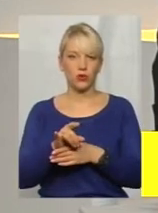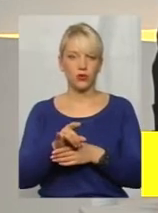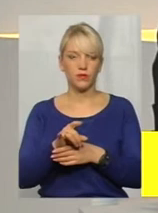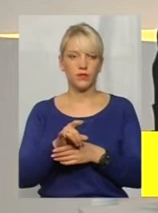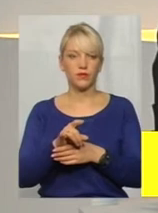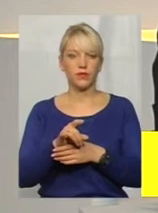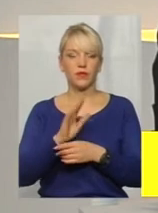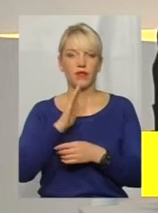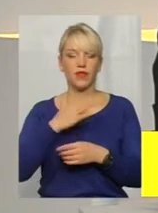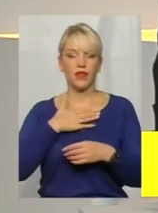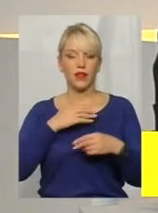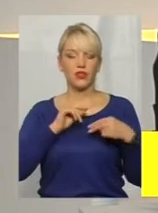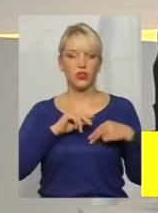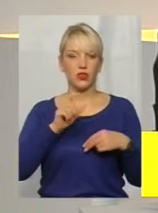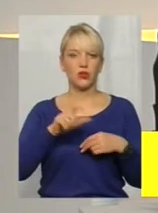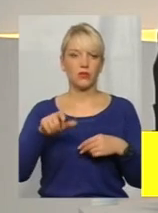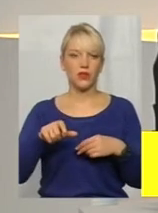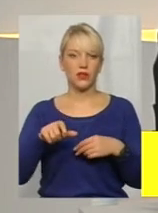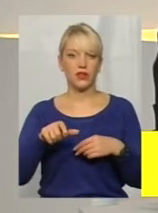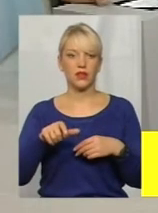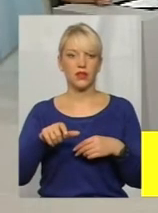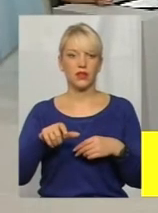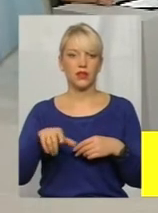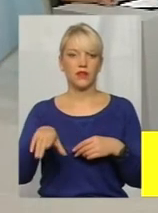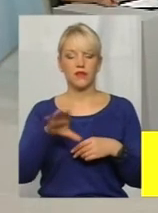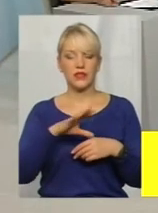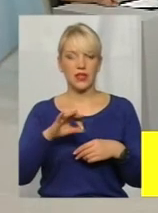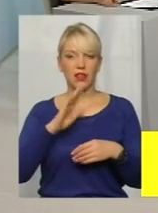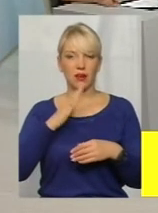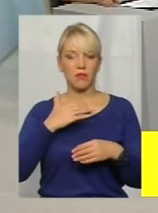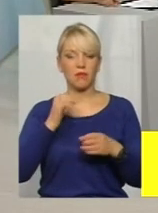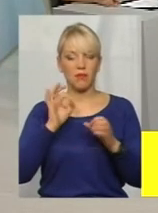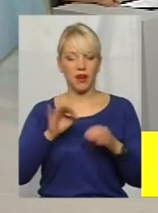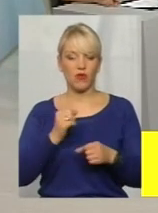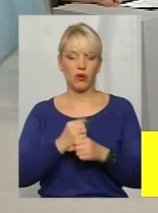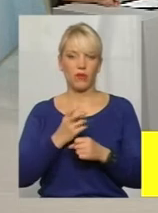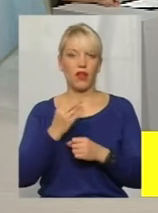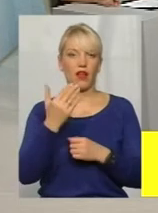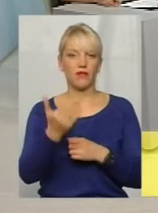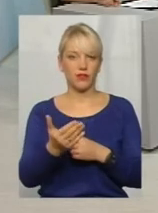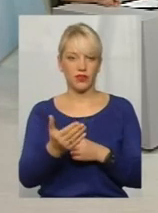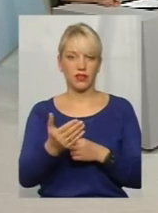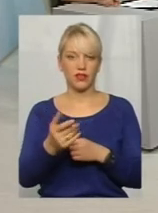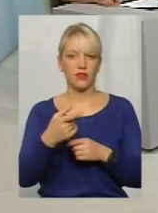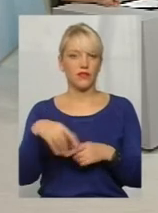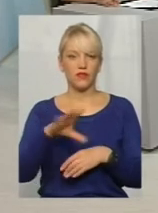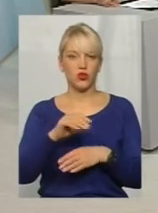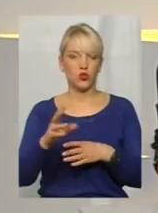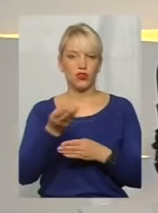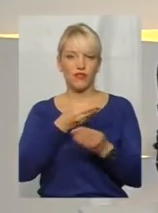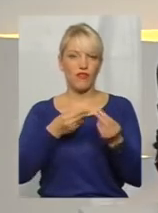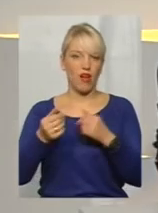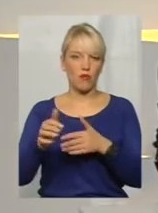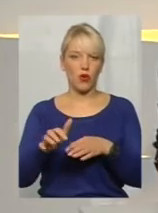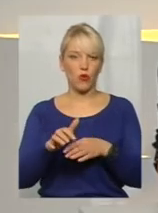Наші робітники робили все правильно, а це все сфабриковано. Я